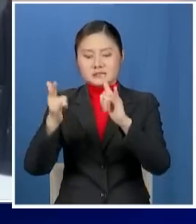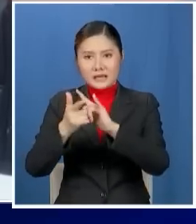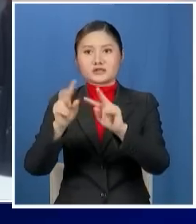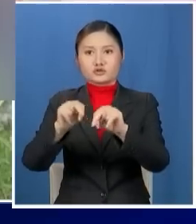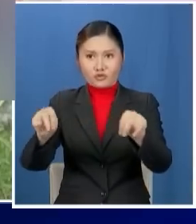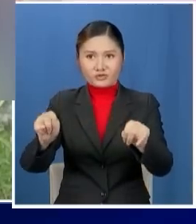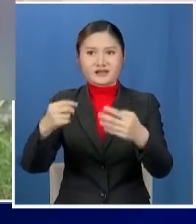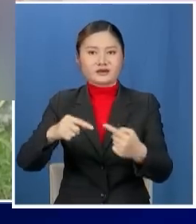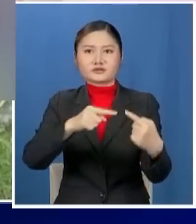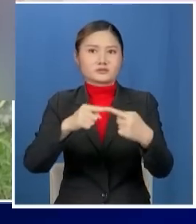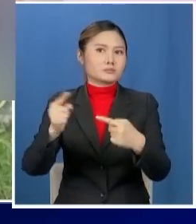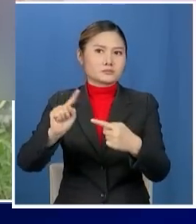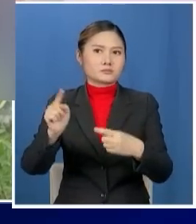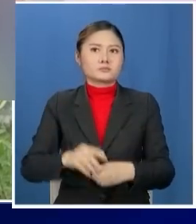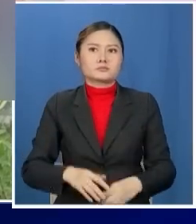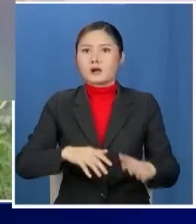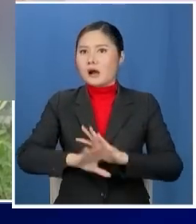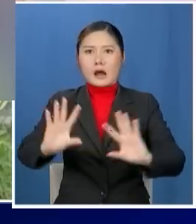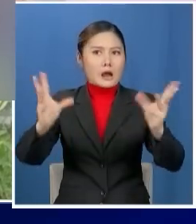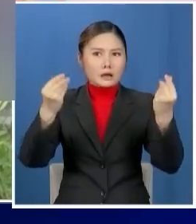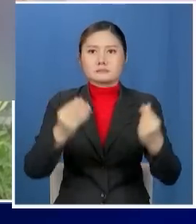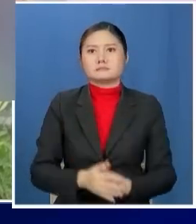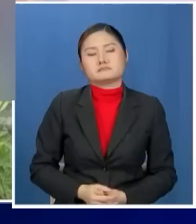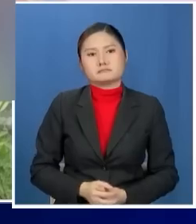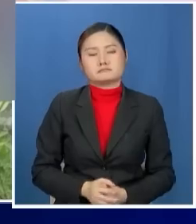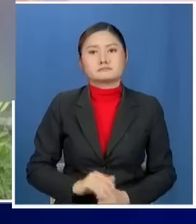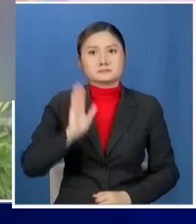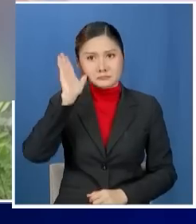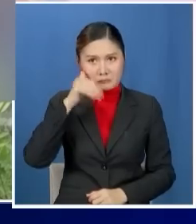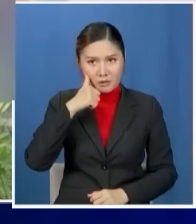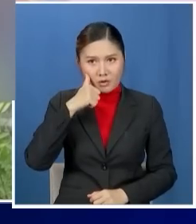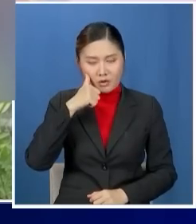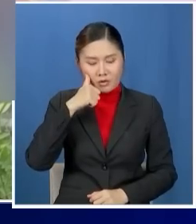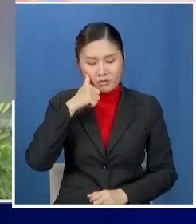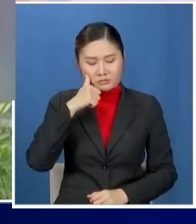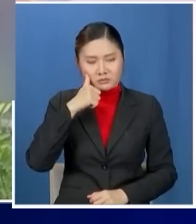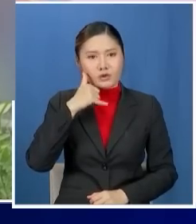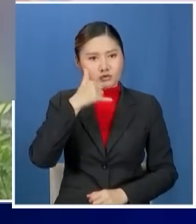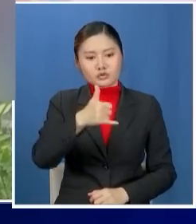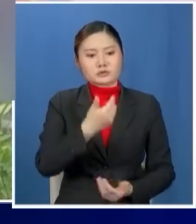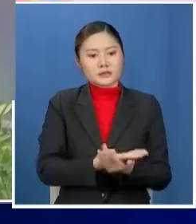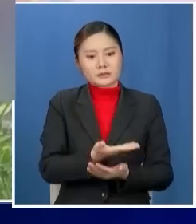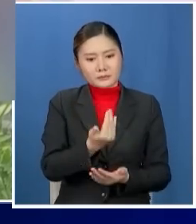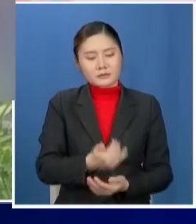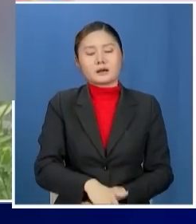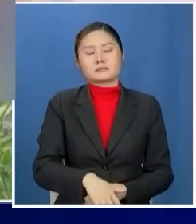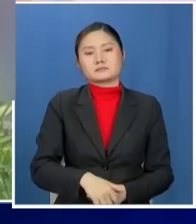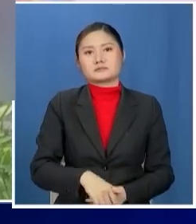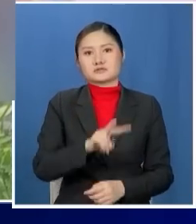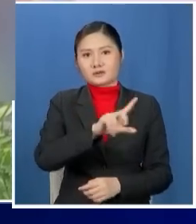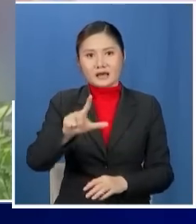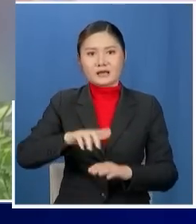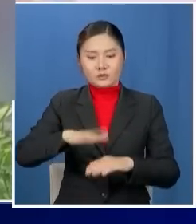สเกตหลังจากนั้นเธอก็หายตัวไปนะและพ่อก็ถูกเรียกค่าถ่าย 500,000 หยวนในวันถัดม